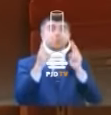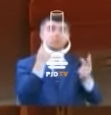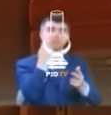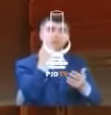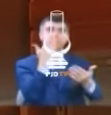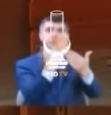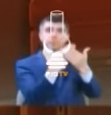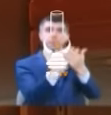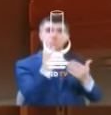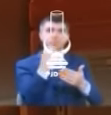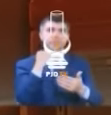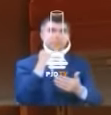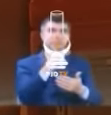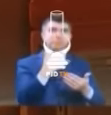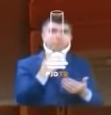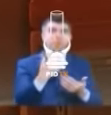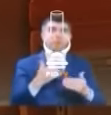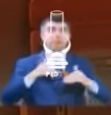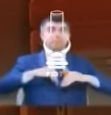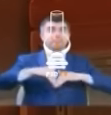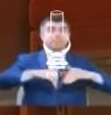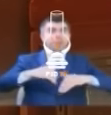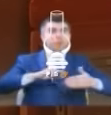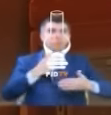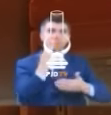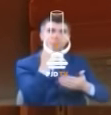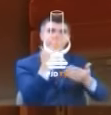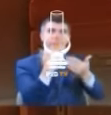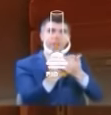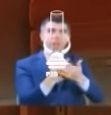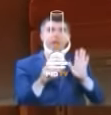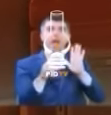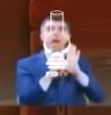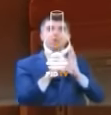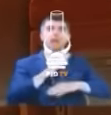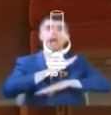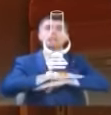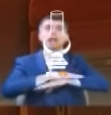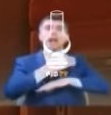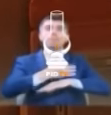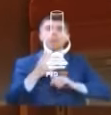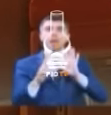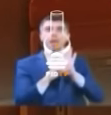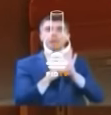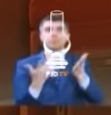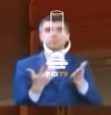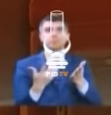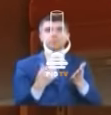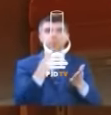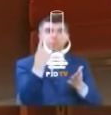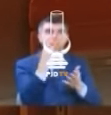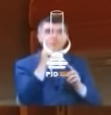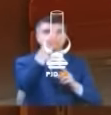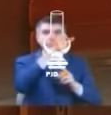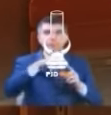شنو الطرق اللي جيده، كنعتقد هذه مرتبطه تطبيق القانون، حنا راه عندنا فيه بعض الامور باش ان شاء الله نكملوه، ولكن مرتبط